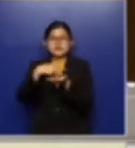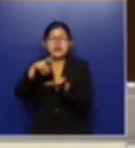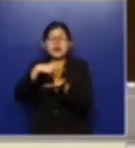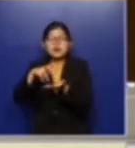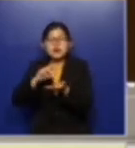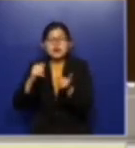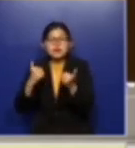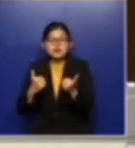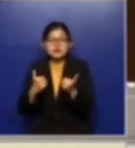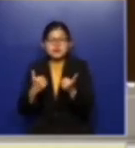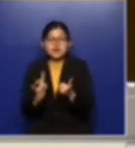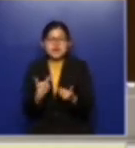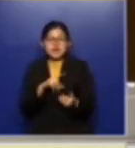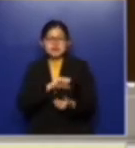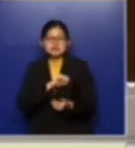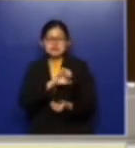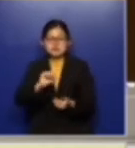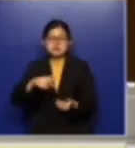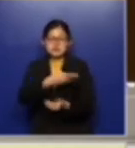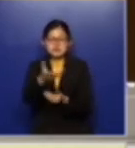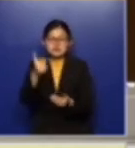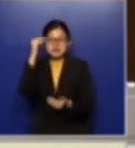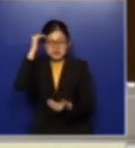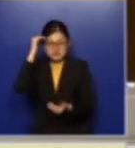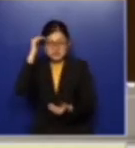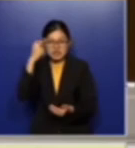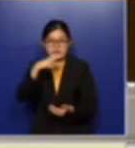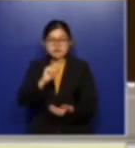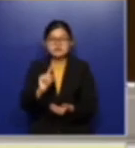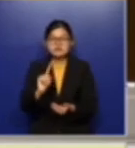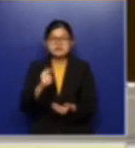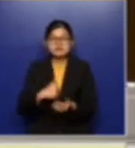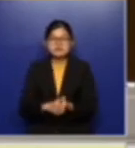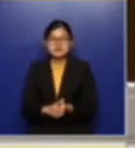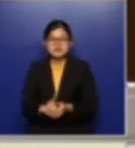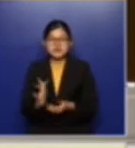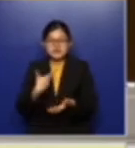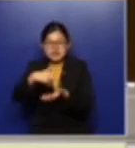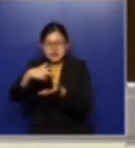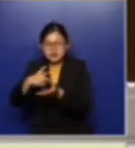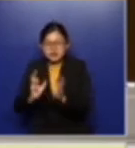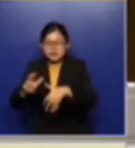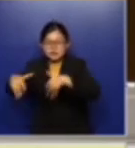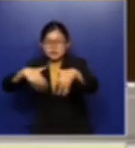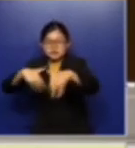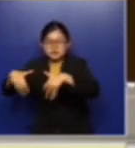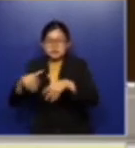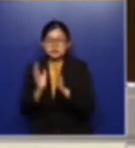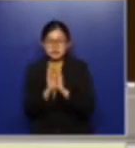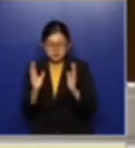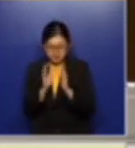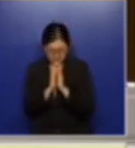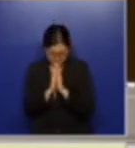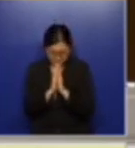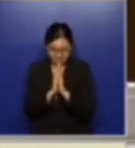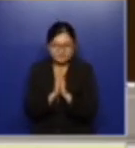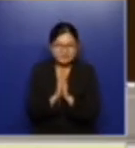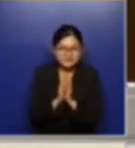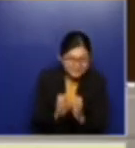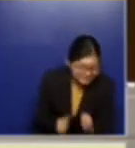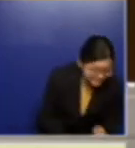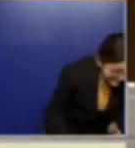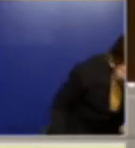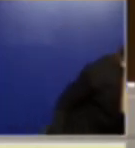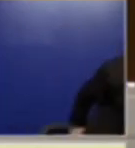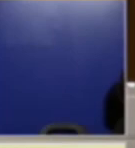งให้เพื่อนสมาชิกทุกๆคนได้ทราบเพื่อจะได้นำไปพูดกับพี่น้องประชาชนครับขอขอบพระคุณครับท่านครับ ขอบคุณนะครับ ท่านประ